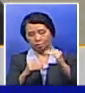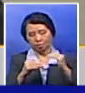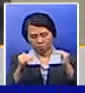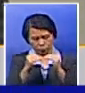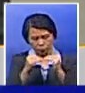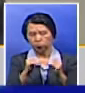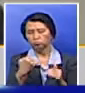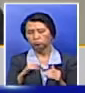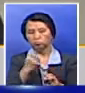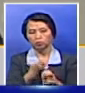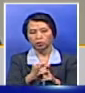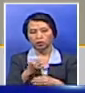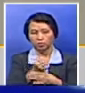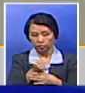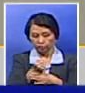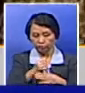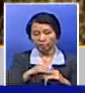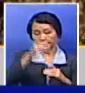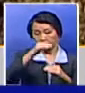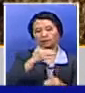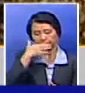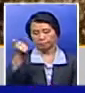satu shareholder yang lebih dominan.